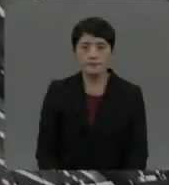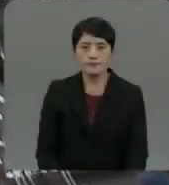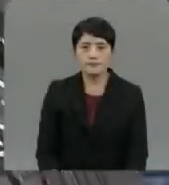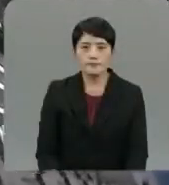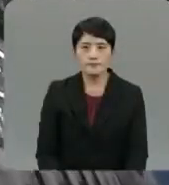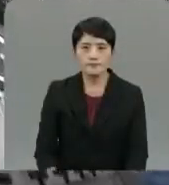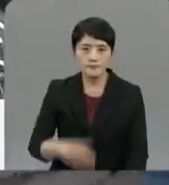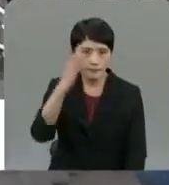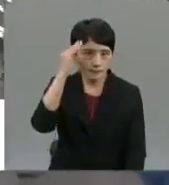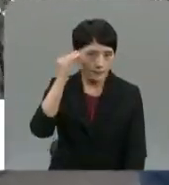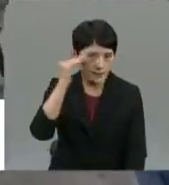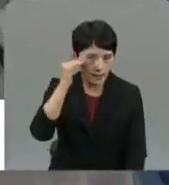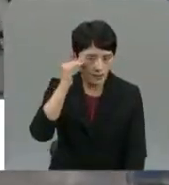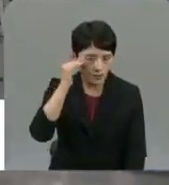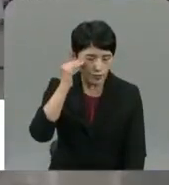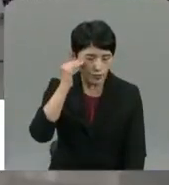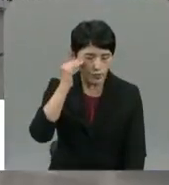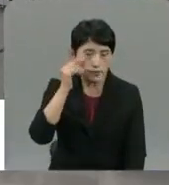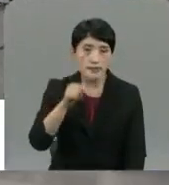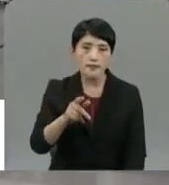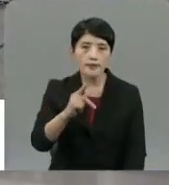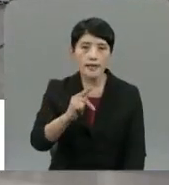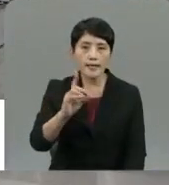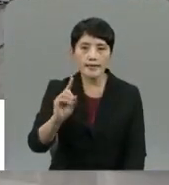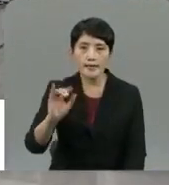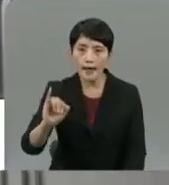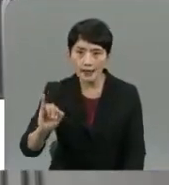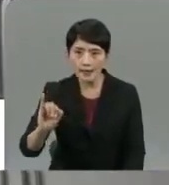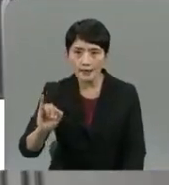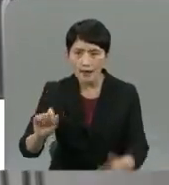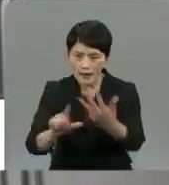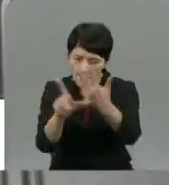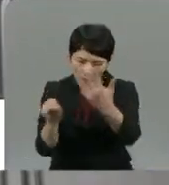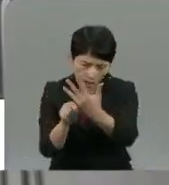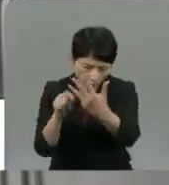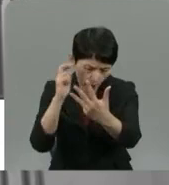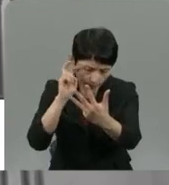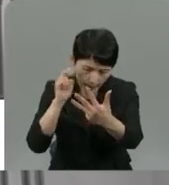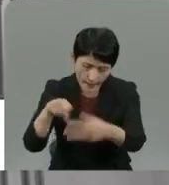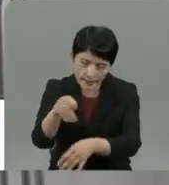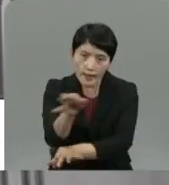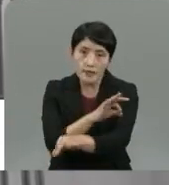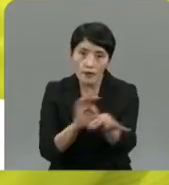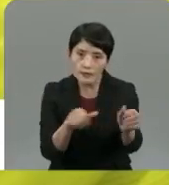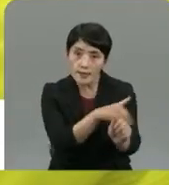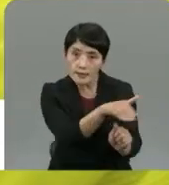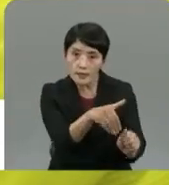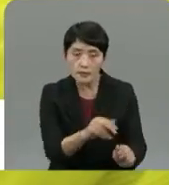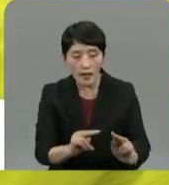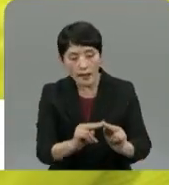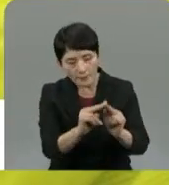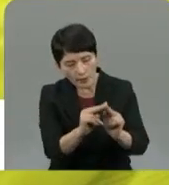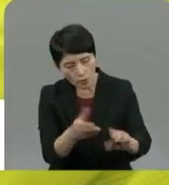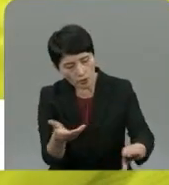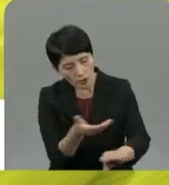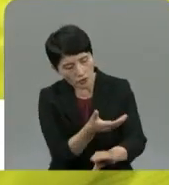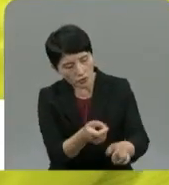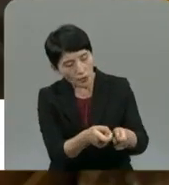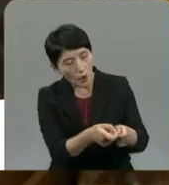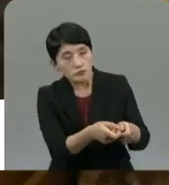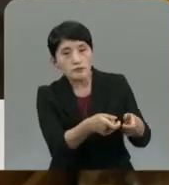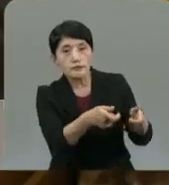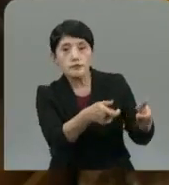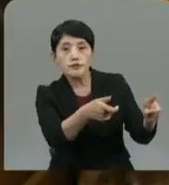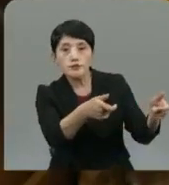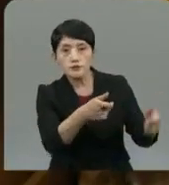спад южнокорейской экономики постепенно замедляется об этом сообщили 7 августа в корейском институте развития